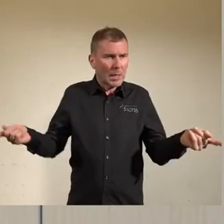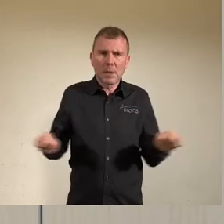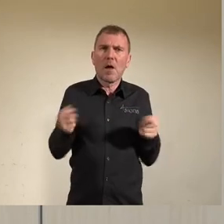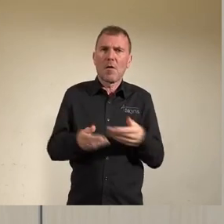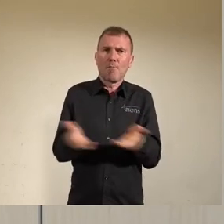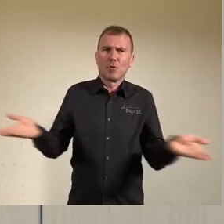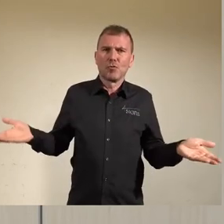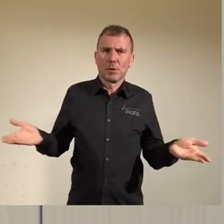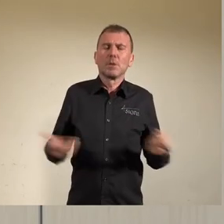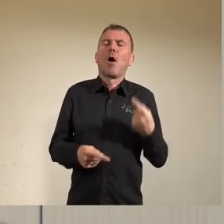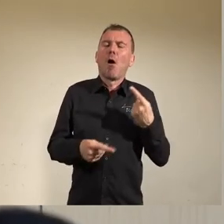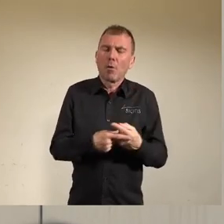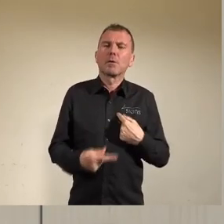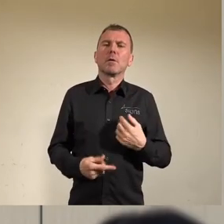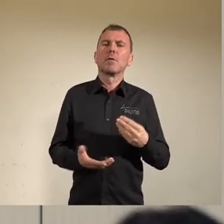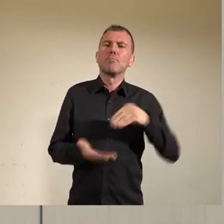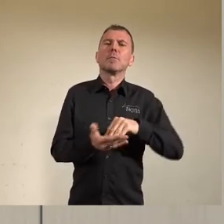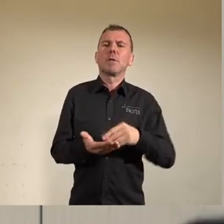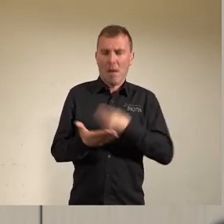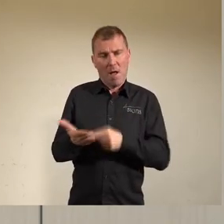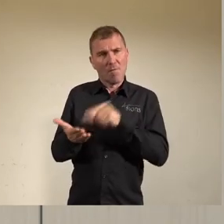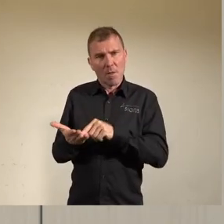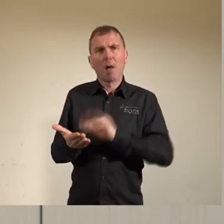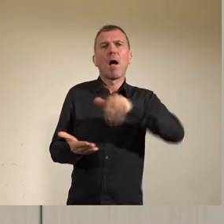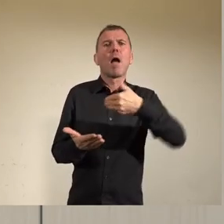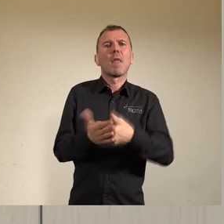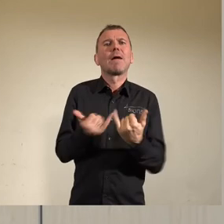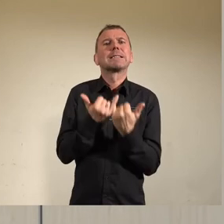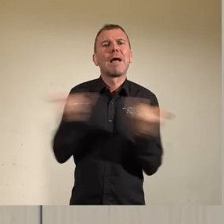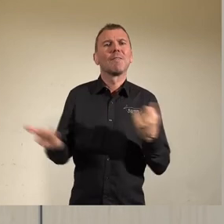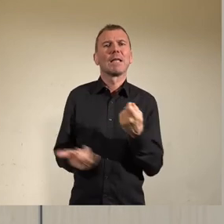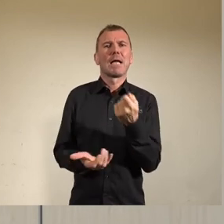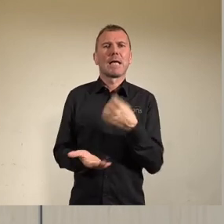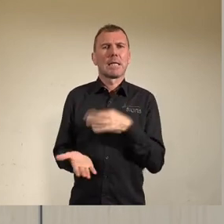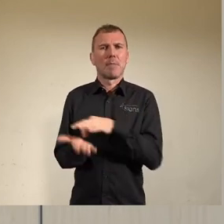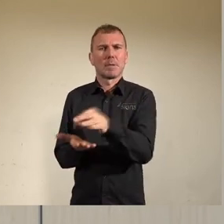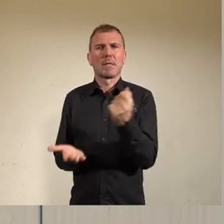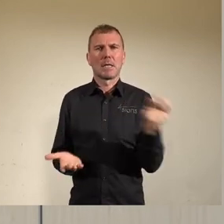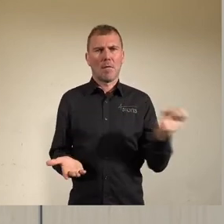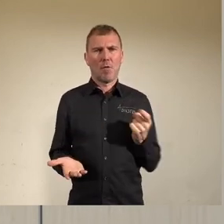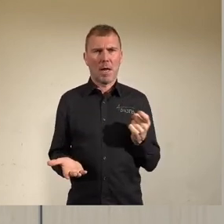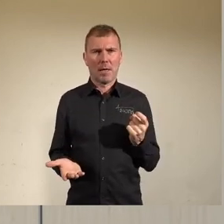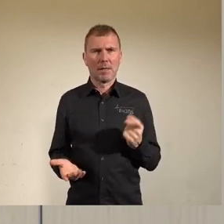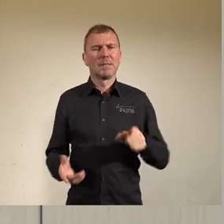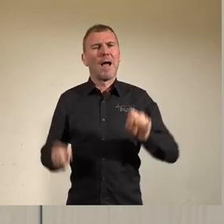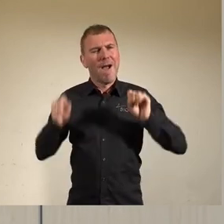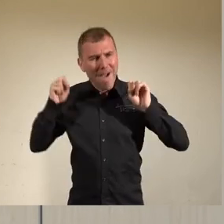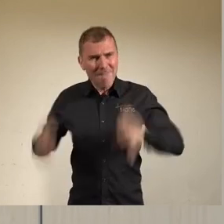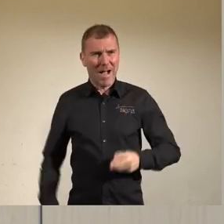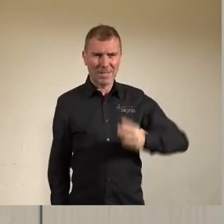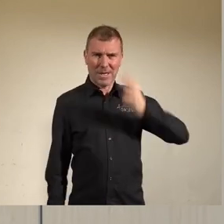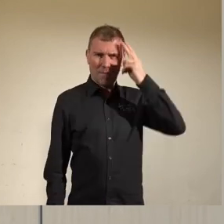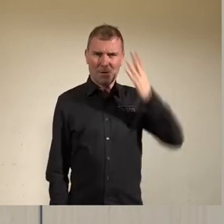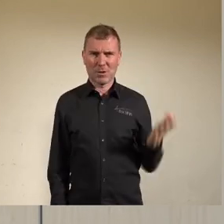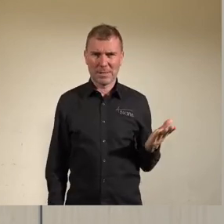des Nachweises, wie wir die Zahlung aus dem Vertrag finanzieren. Das ist ein Fehlverständnis, was hier erzeugt wird, als